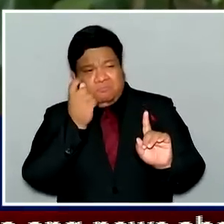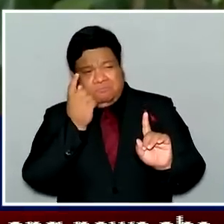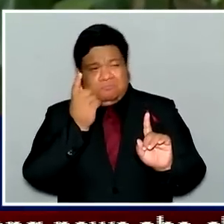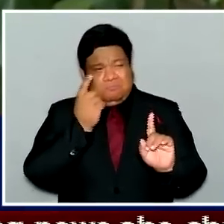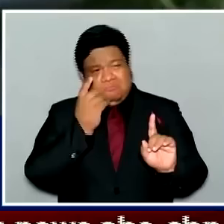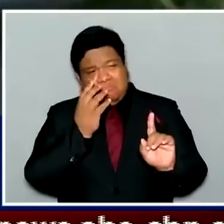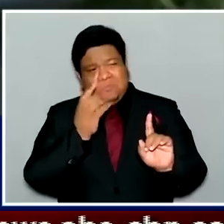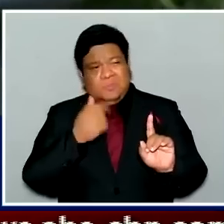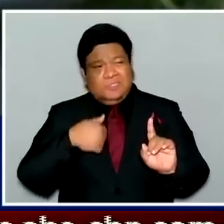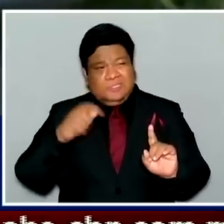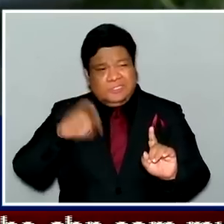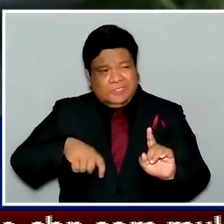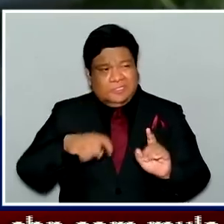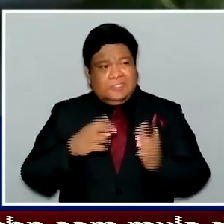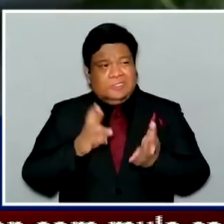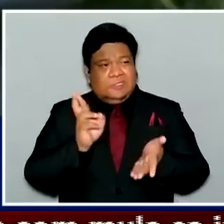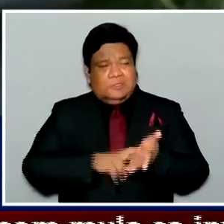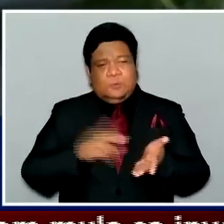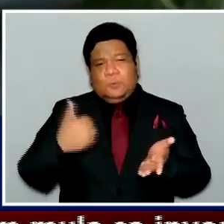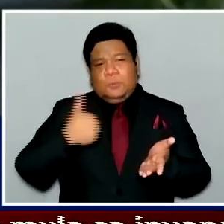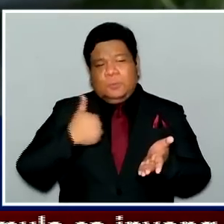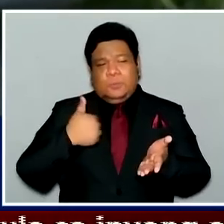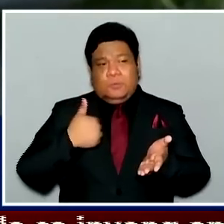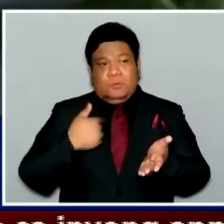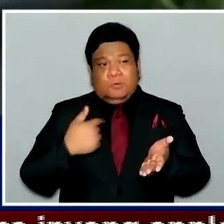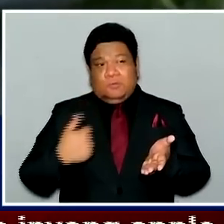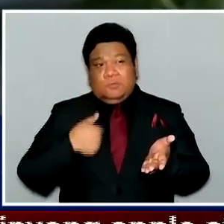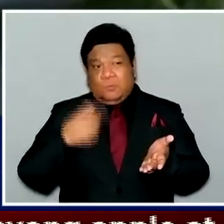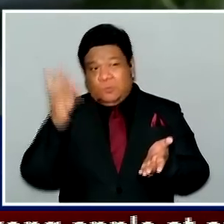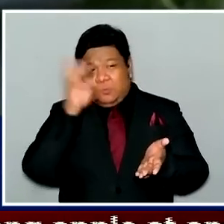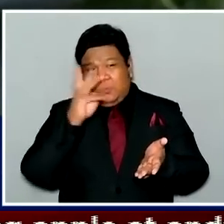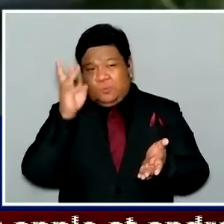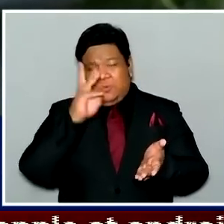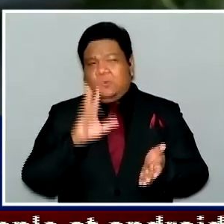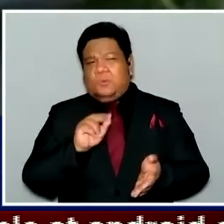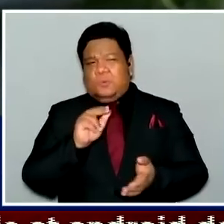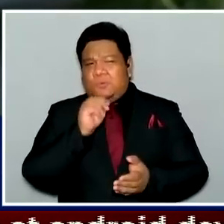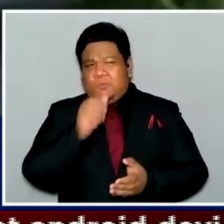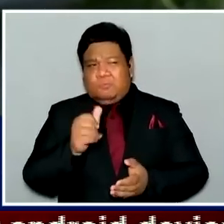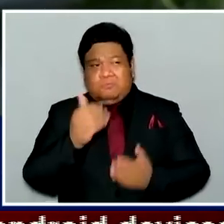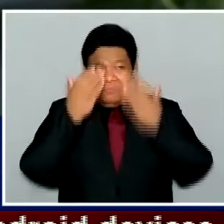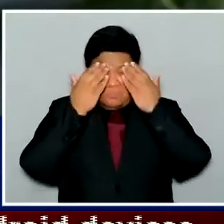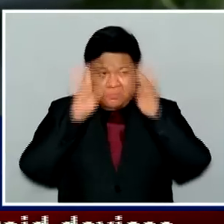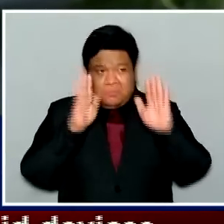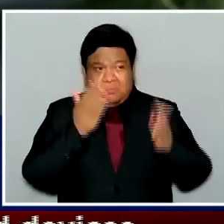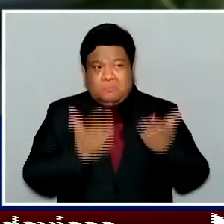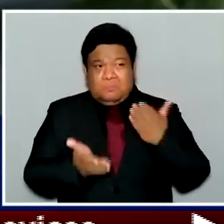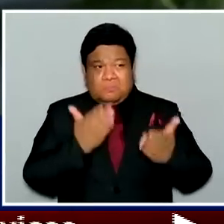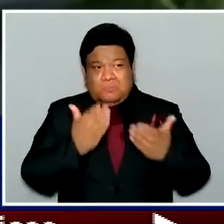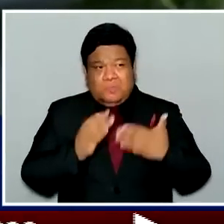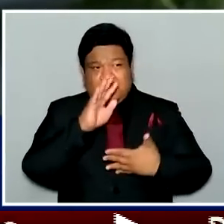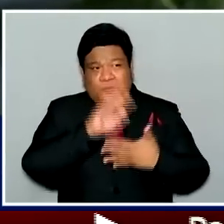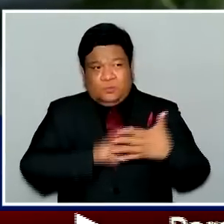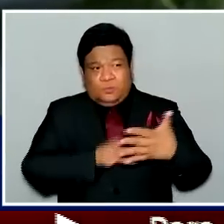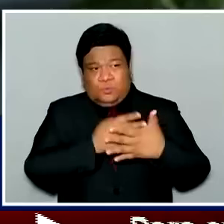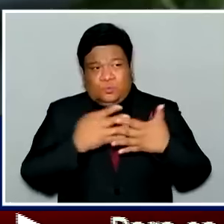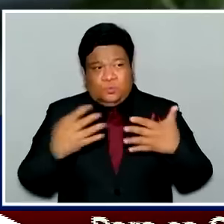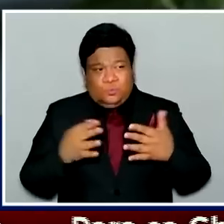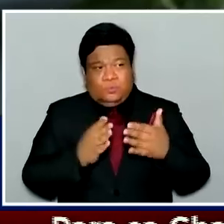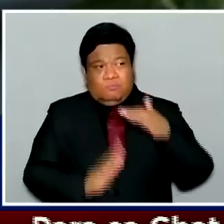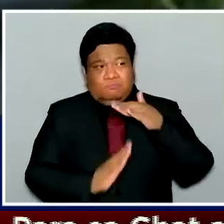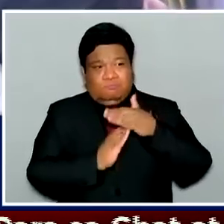pong magpa-register. Hindi naman din ako nag-worried kasi hindi natin alam baka ma-extend yung kanyang deadline